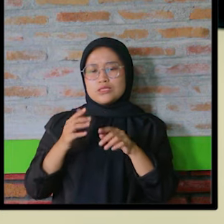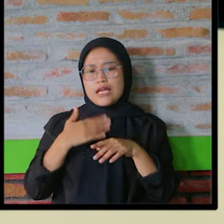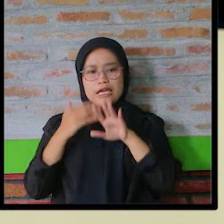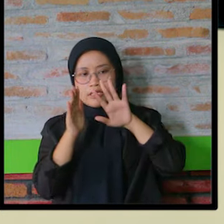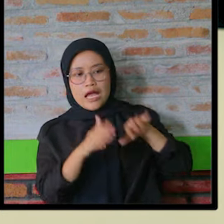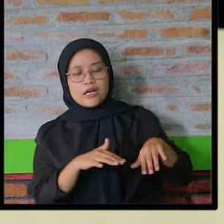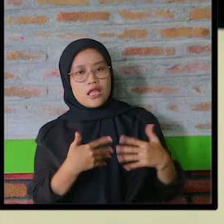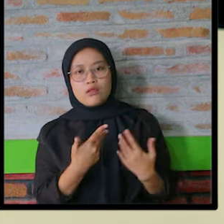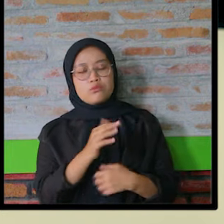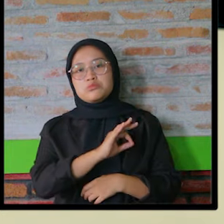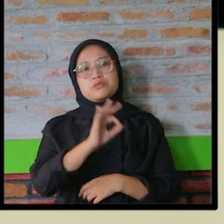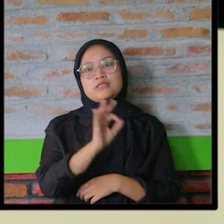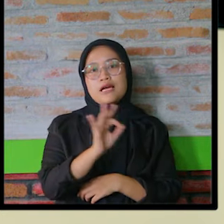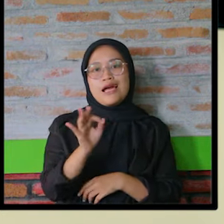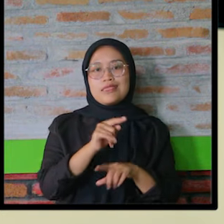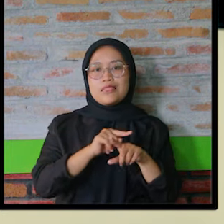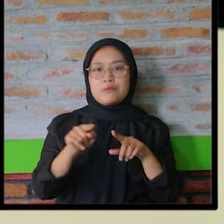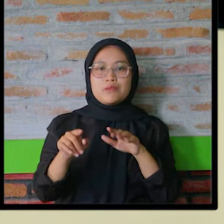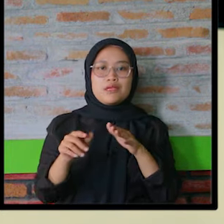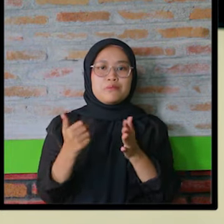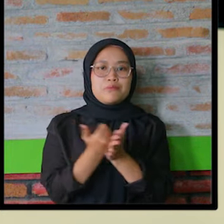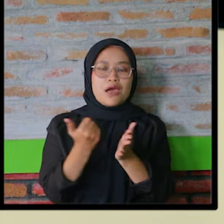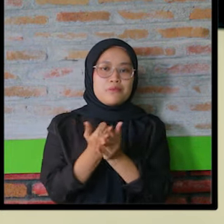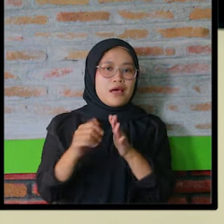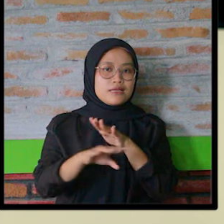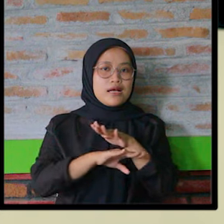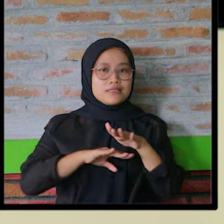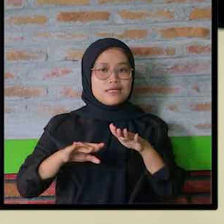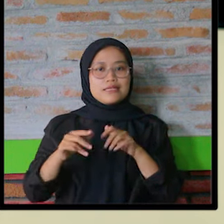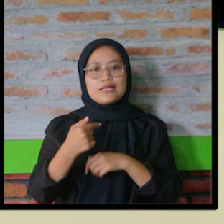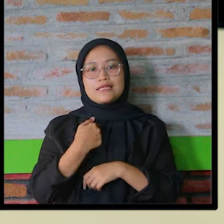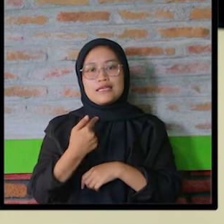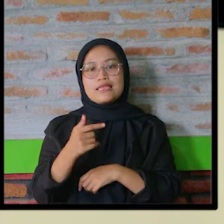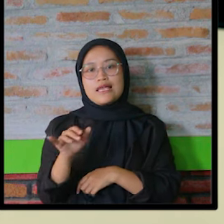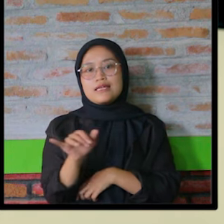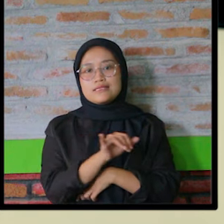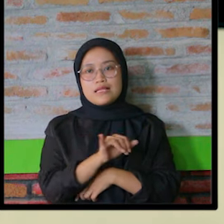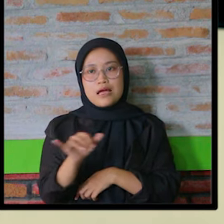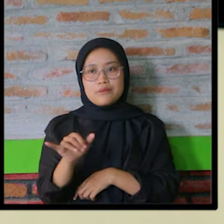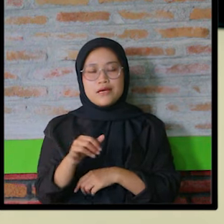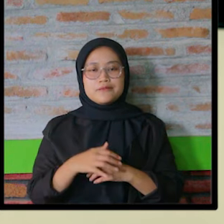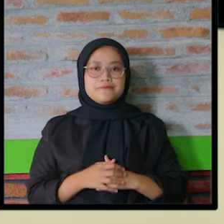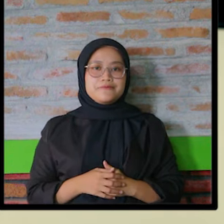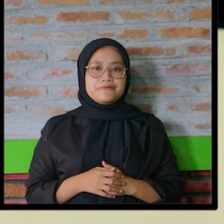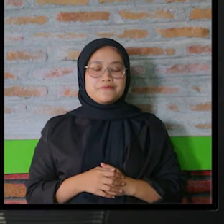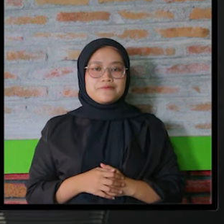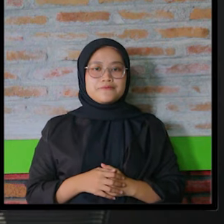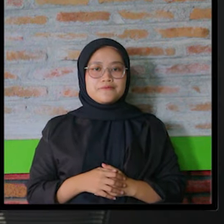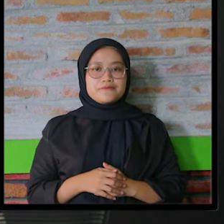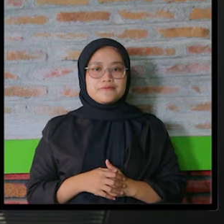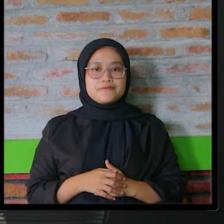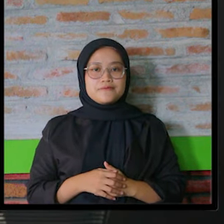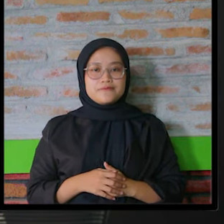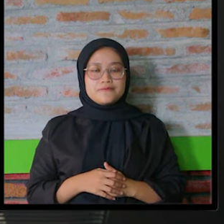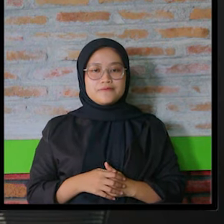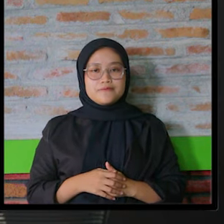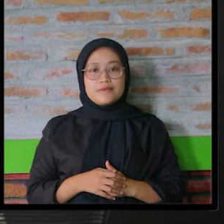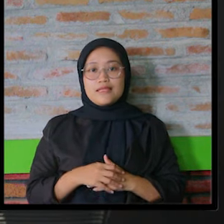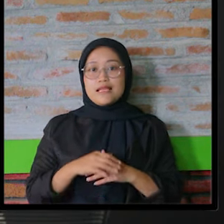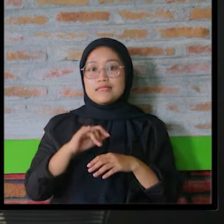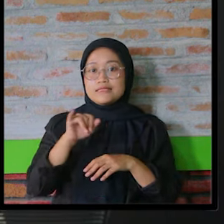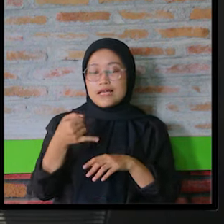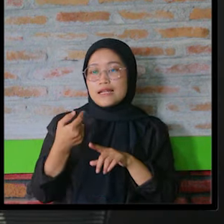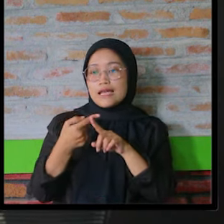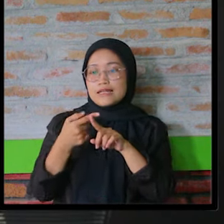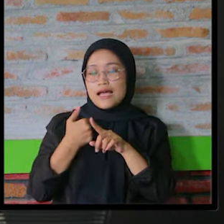karena memang pada dasarnya kita ini sama di hadapan Allah gitu Iya Iya Oke jadi ee